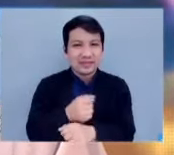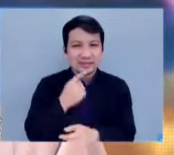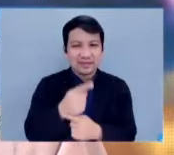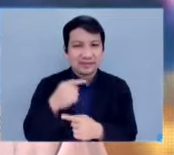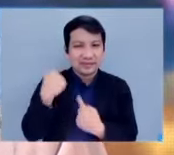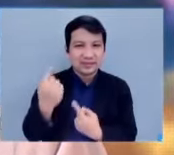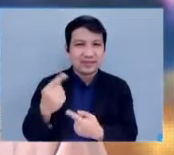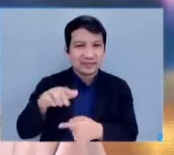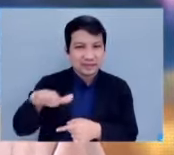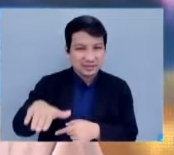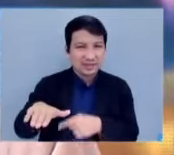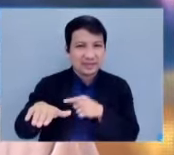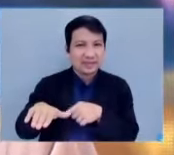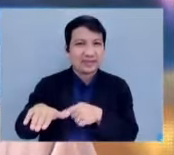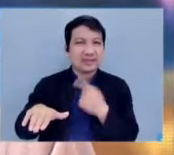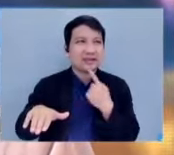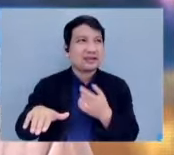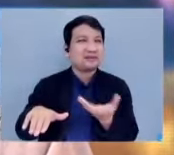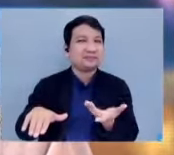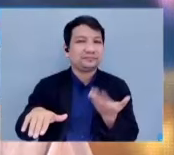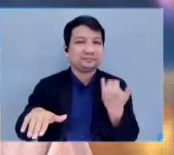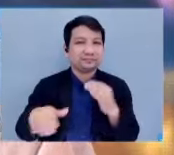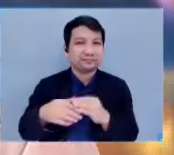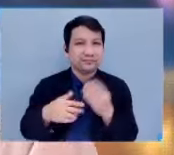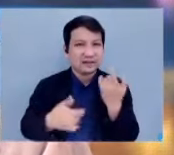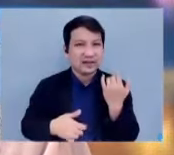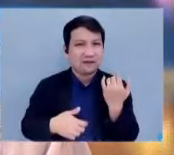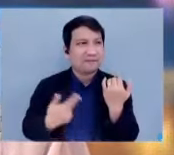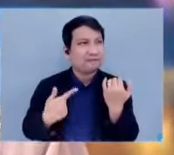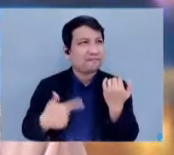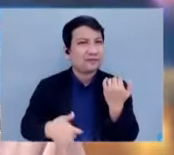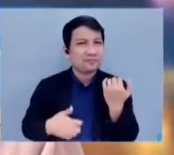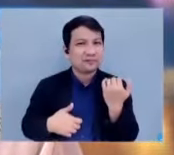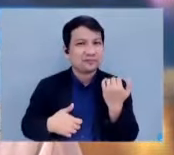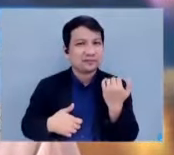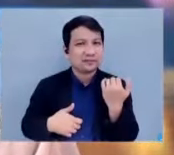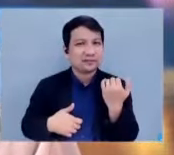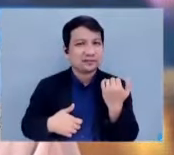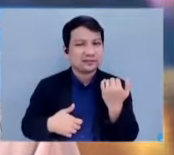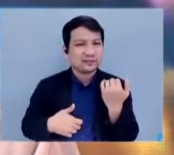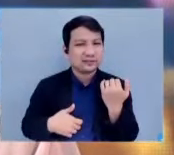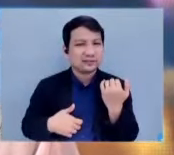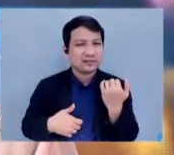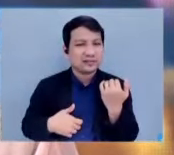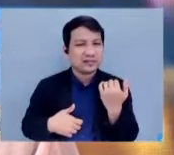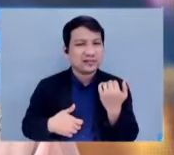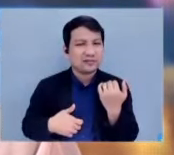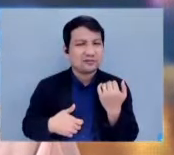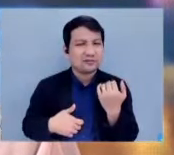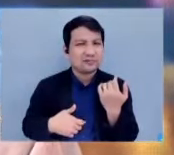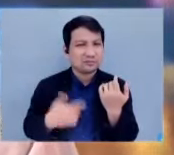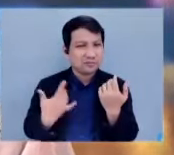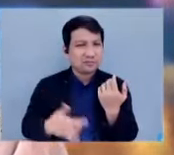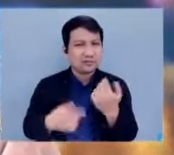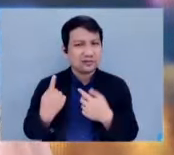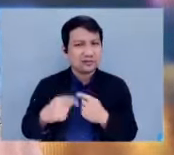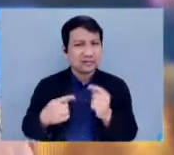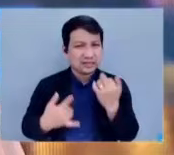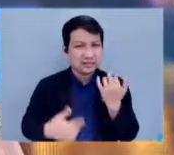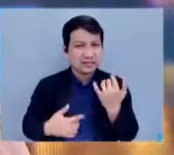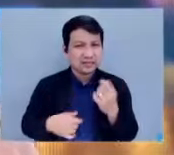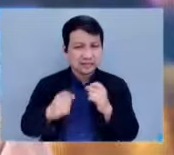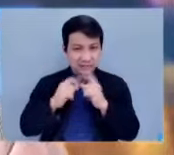ako na meron po akong guitar dati na hindi naman masyadong maganda then tina-try ko siyang Gulat ako may